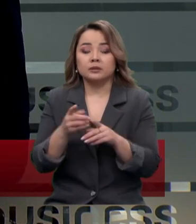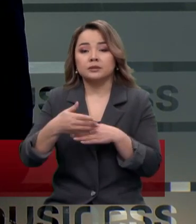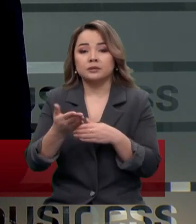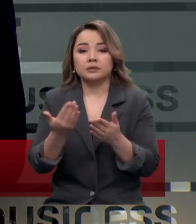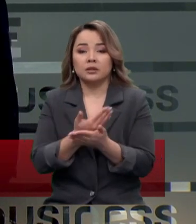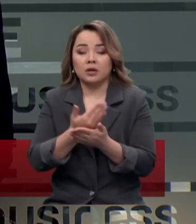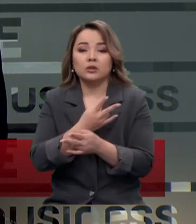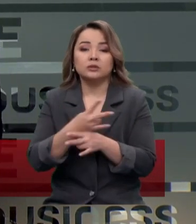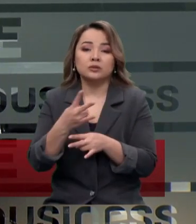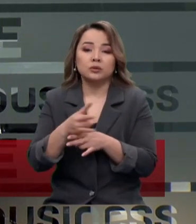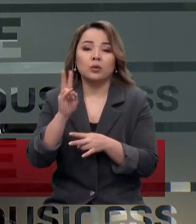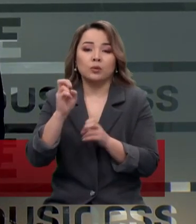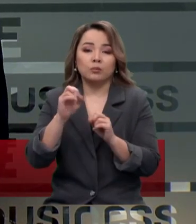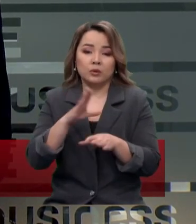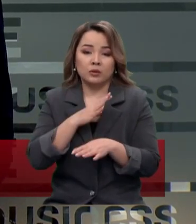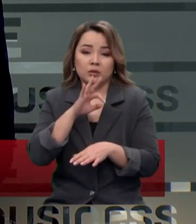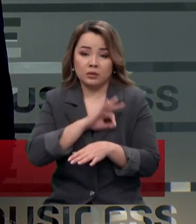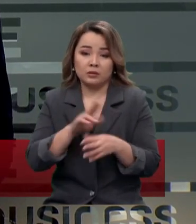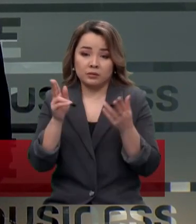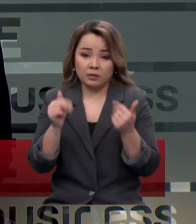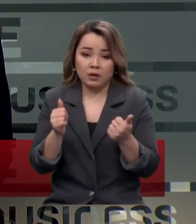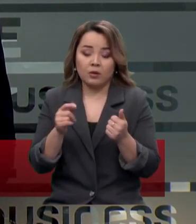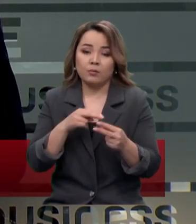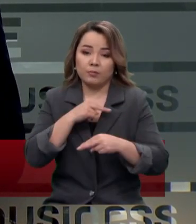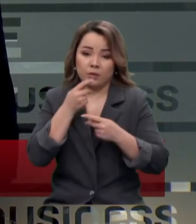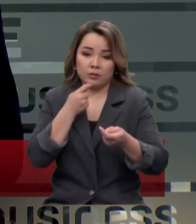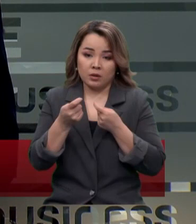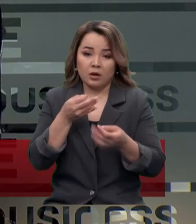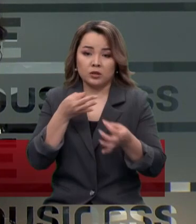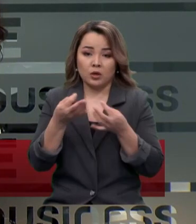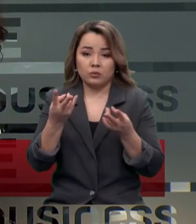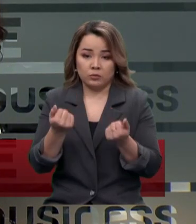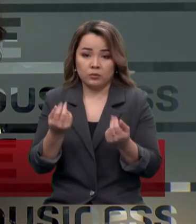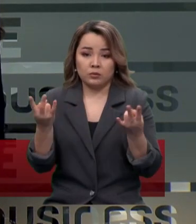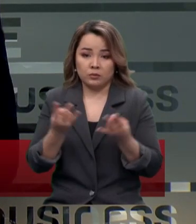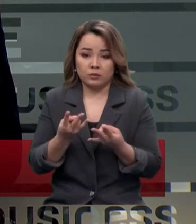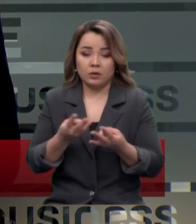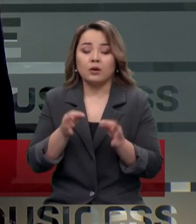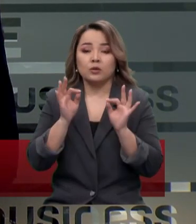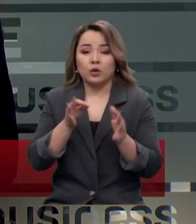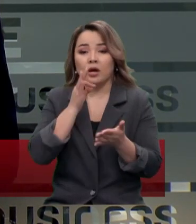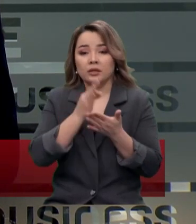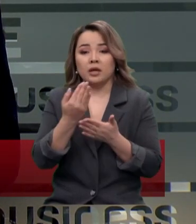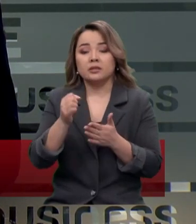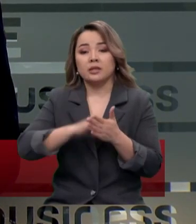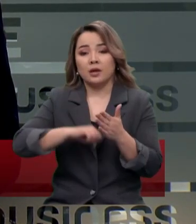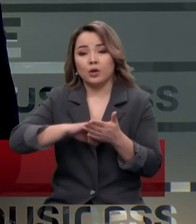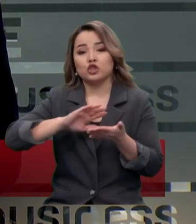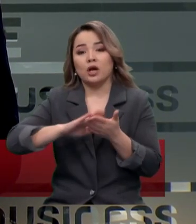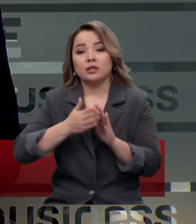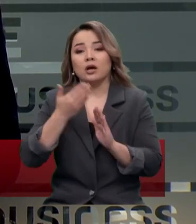келген арандатушыларға жақсы мүмкіндік болмай ма? Негізі байқап сөйлеген дұрыс. Әрине, дұрыс айтасыз. Себебі бұл